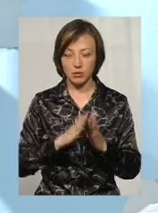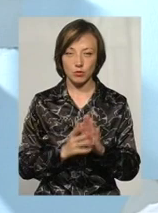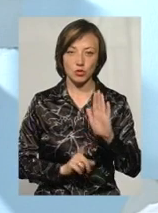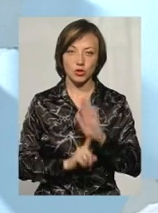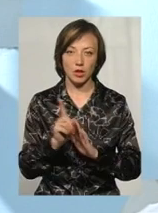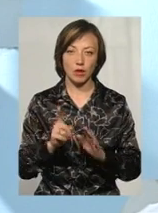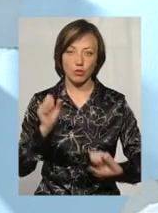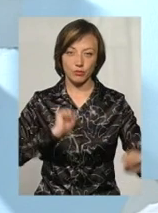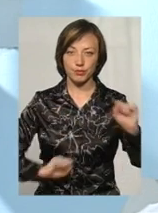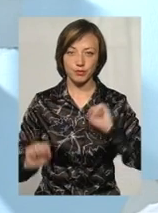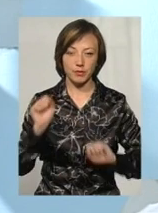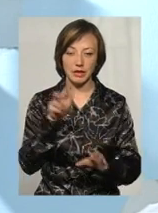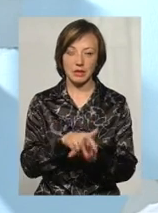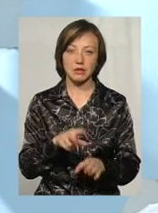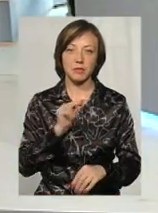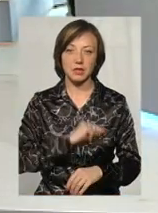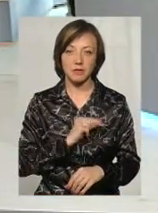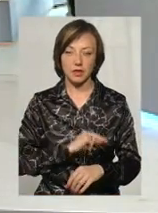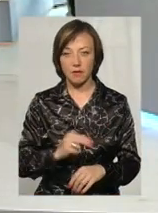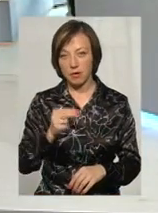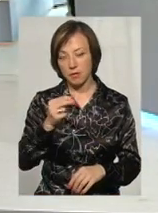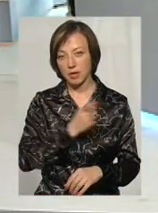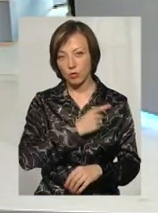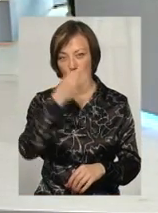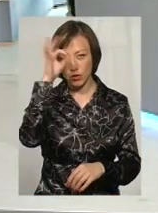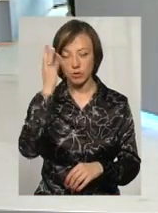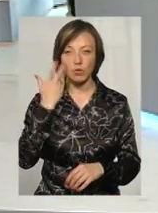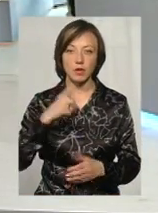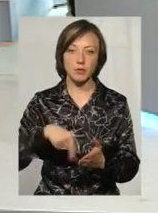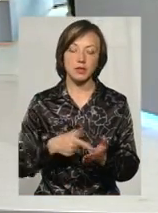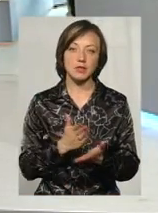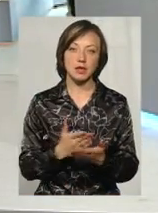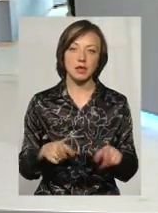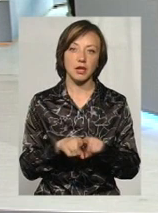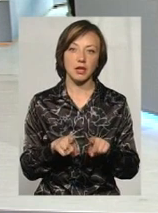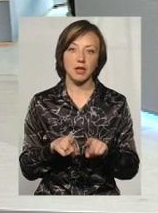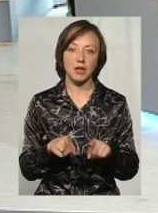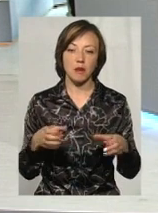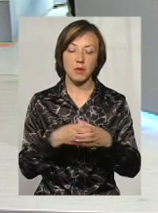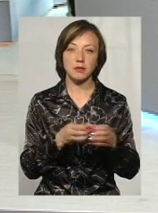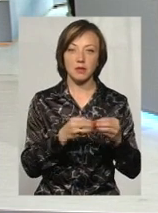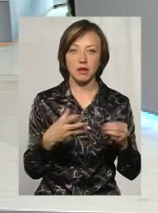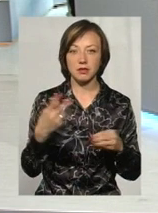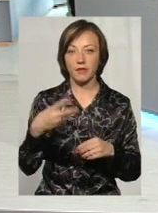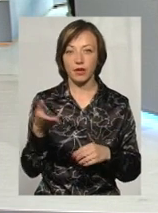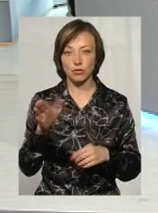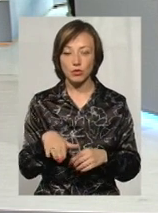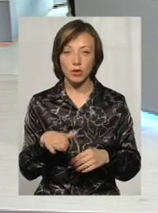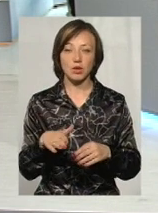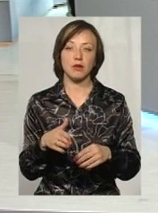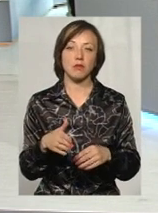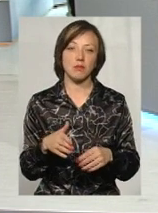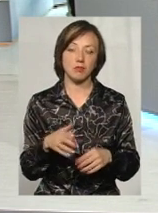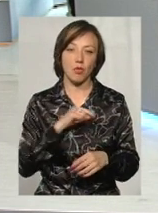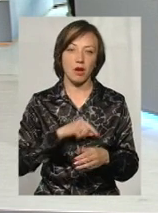починають робити опір, тиск на працівників патрульної поліції. І коли в місті є таких екіпажів 15-20, набагато більше навіть